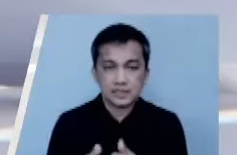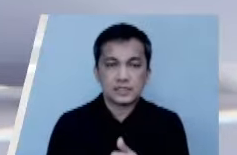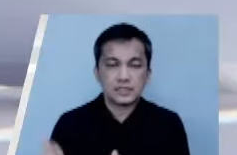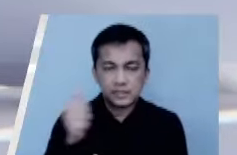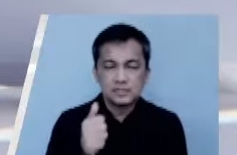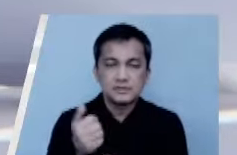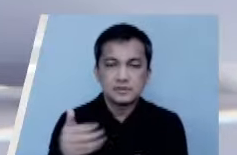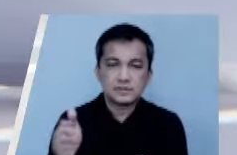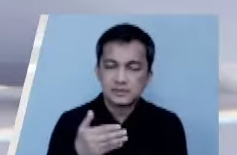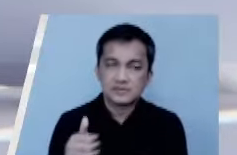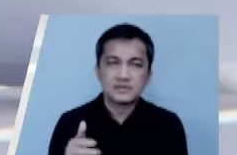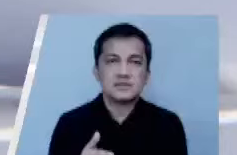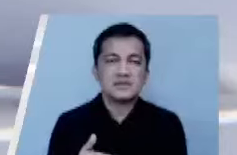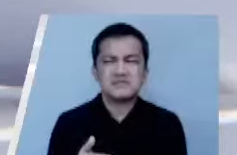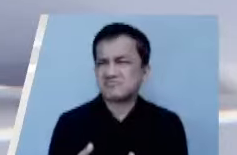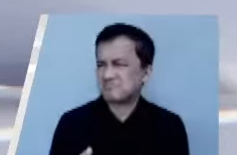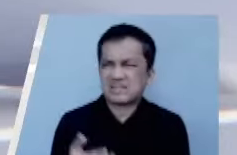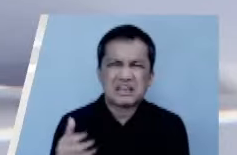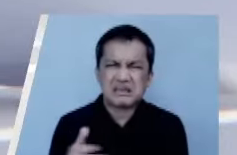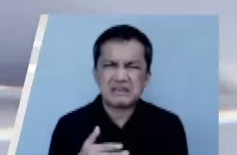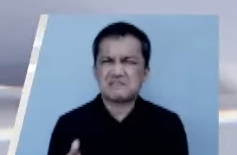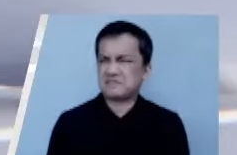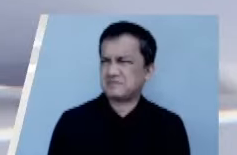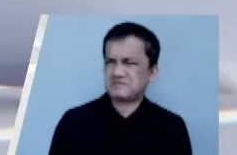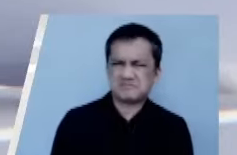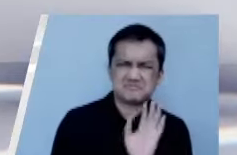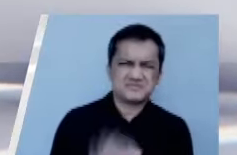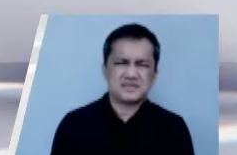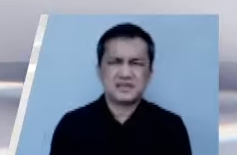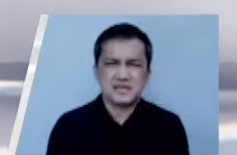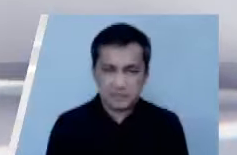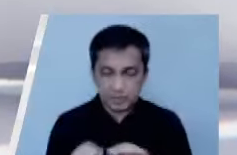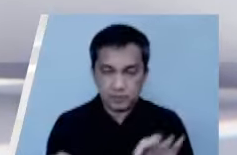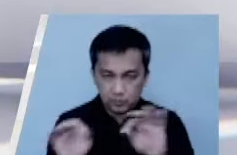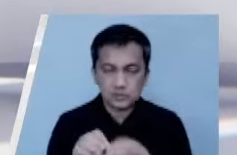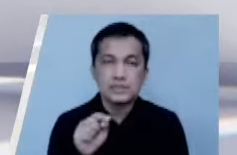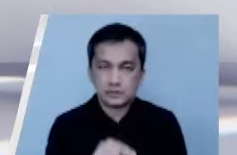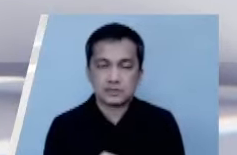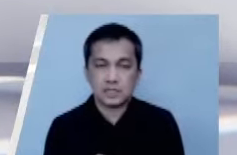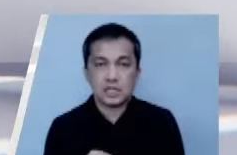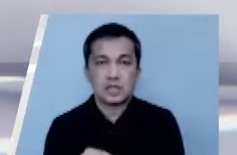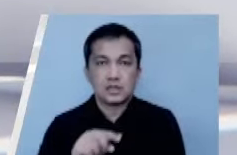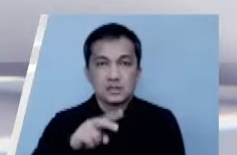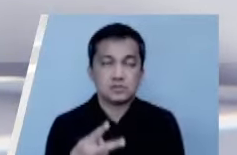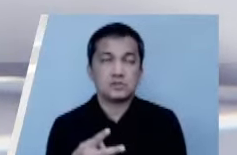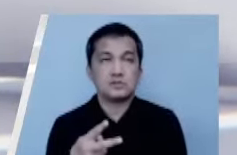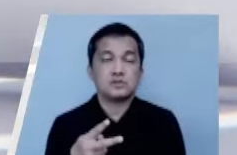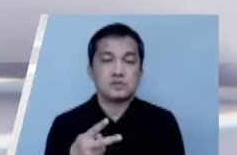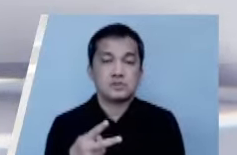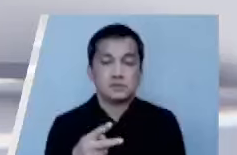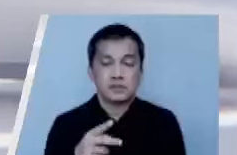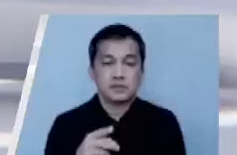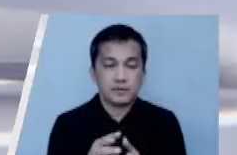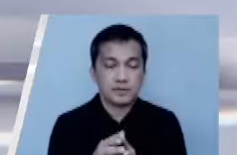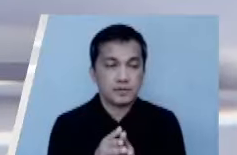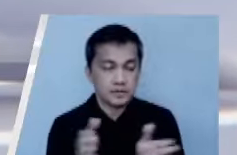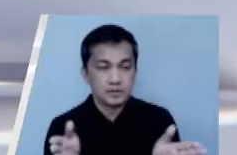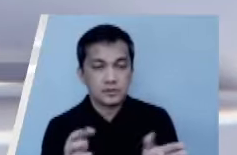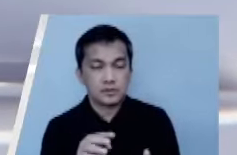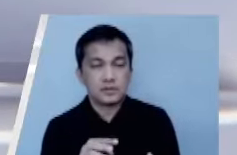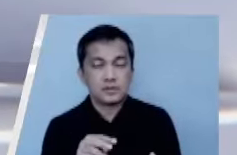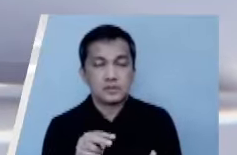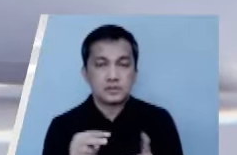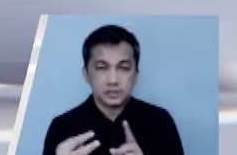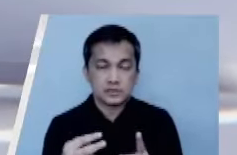nung mga kanta o mga oath no Kaya napakahalaga po nito ito yung pangalawang um dimension ano ng ng issue no una